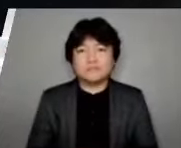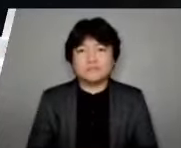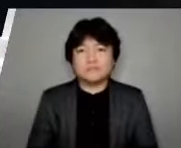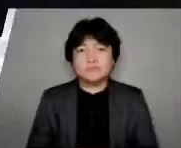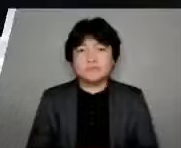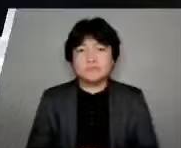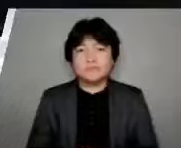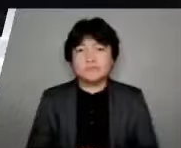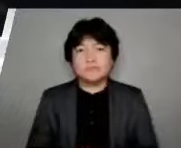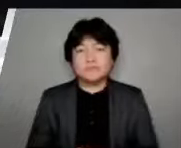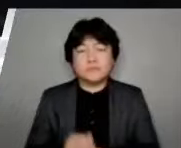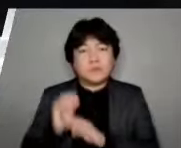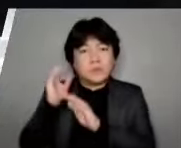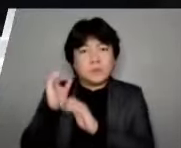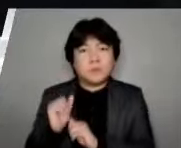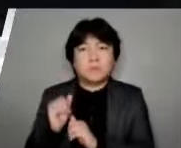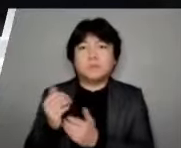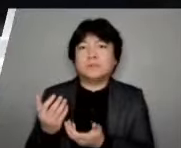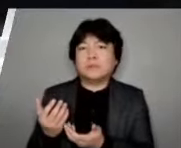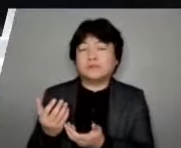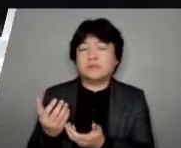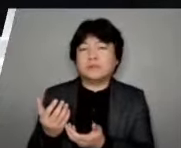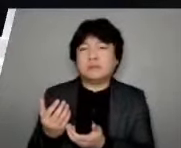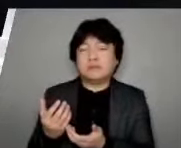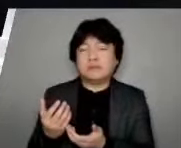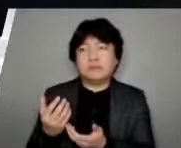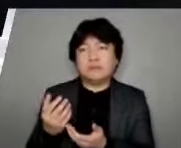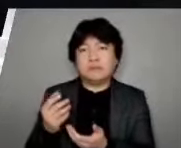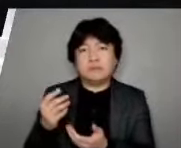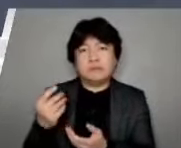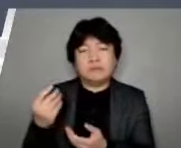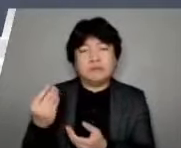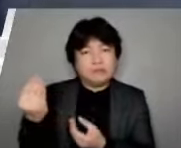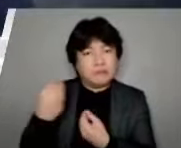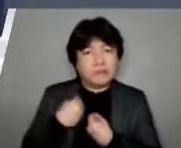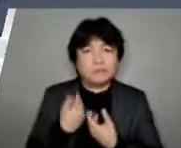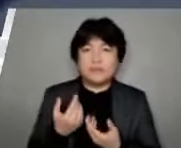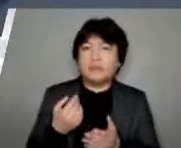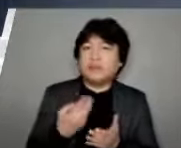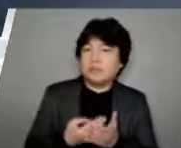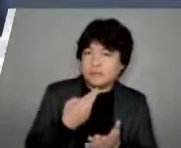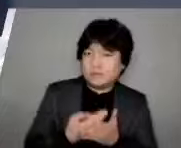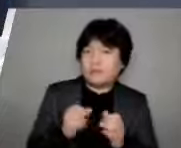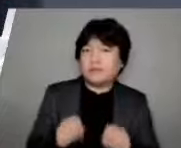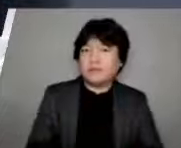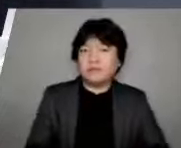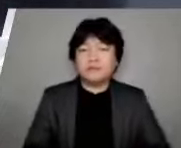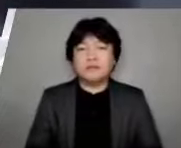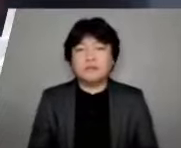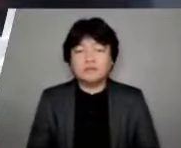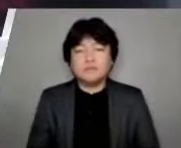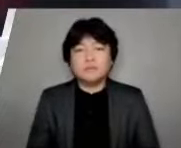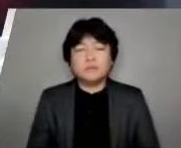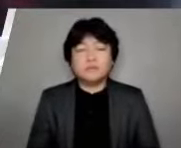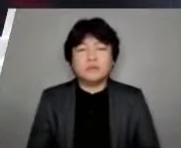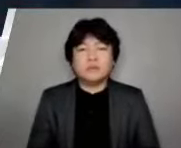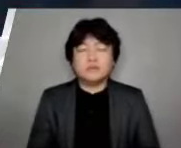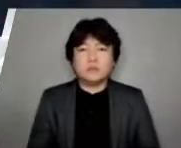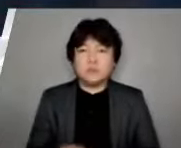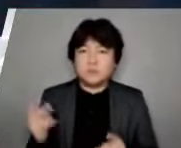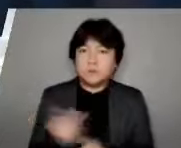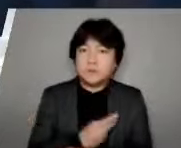Sana maanoan kami ng ano, kahit man lang pang bigas. Sa gitna ng matinding buhos ng ulan dito sa